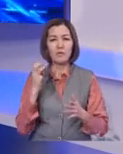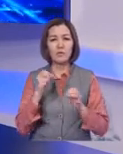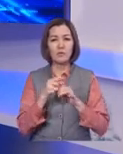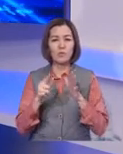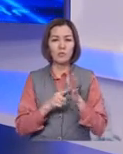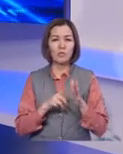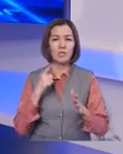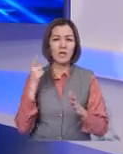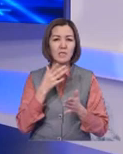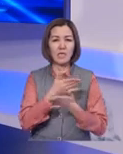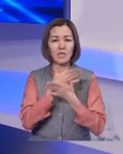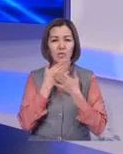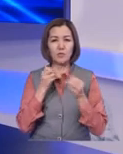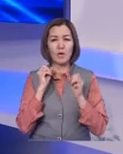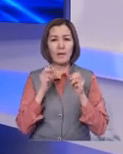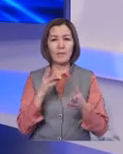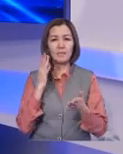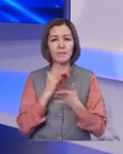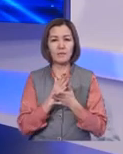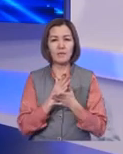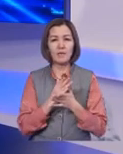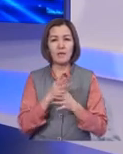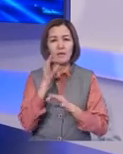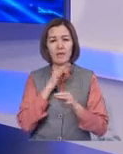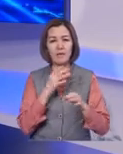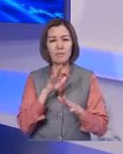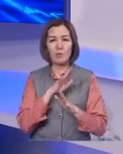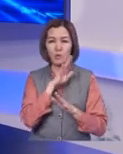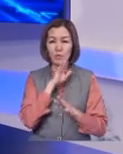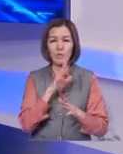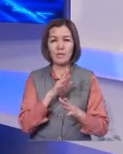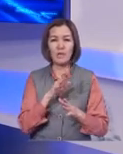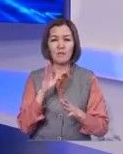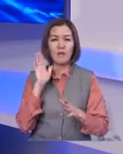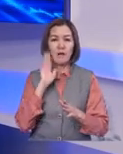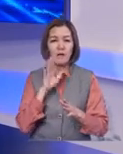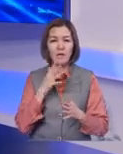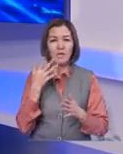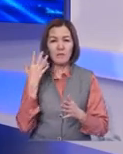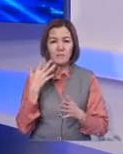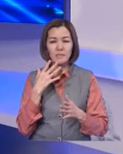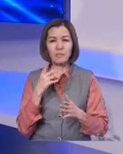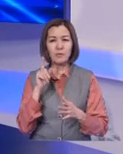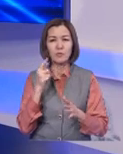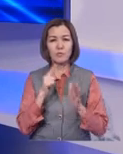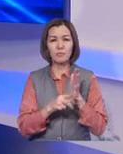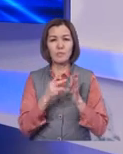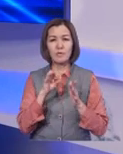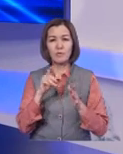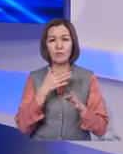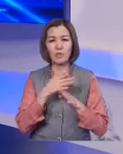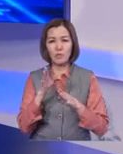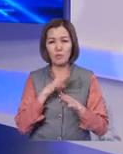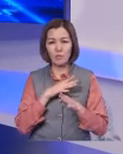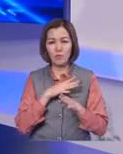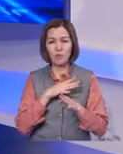иесі жануардың қауіптілігін анықтап, дәрімен ұйықтатыпты. Ағымдағы жылы қаңғыған ит мысықпен күреске 172 миллион теңге бөлініп отыр.